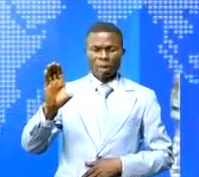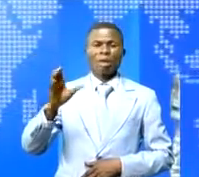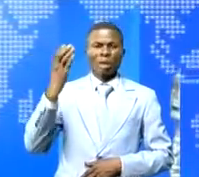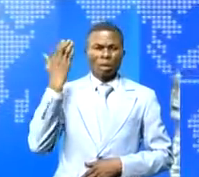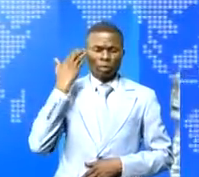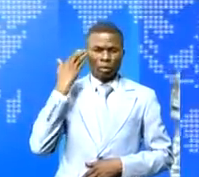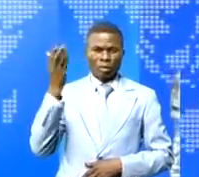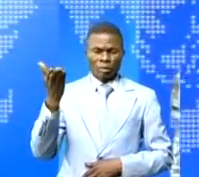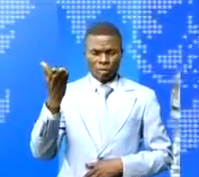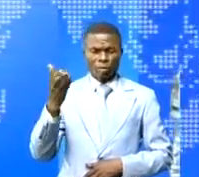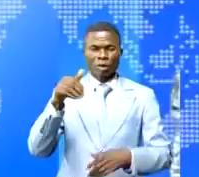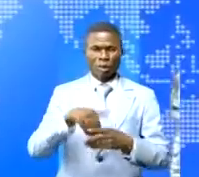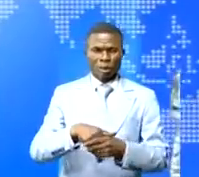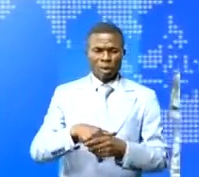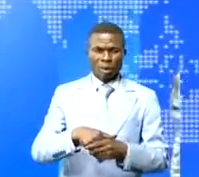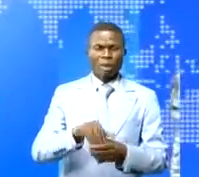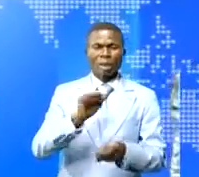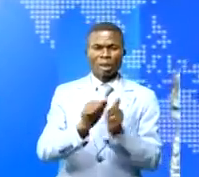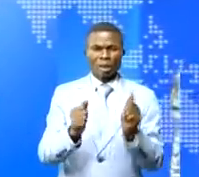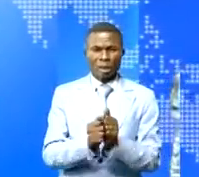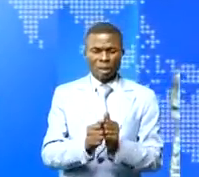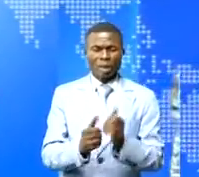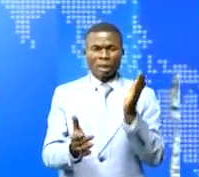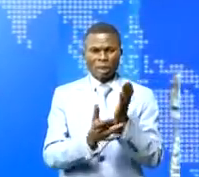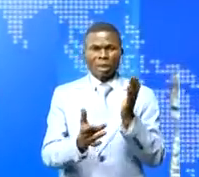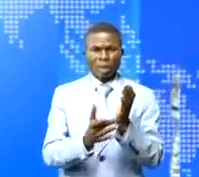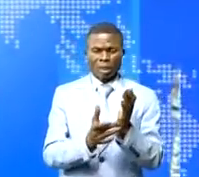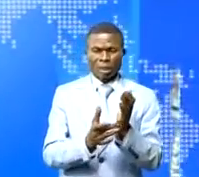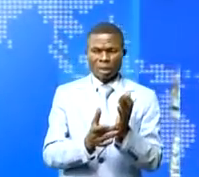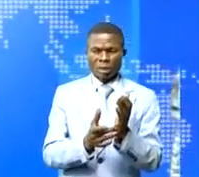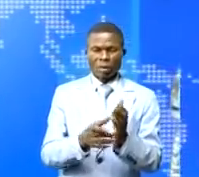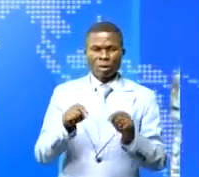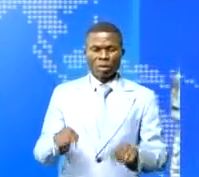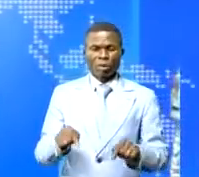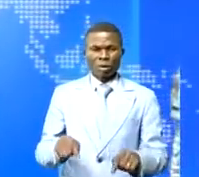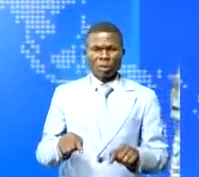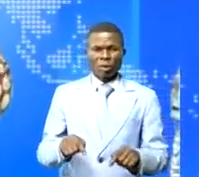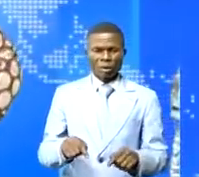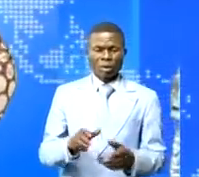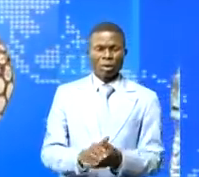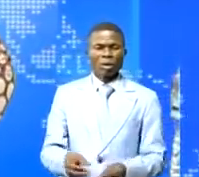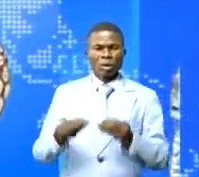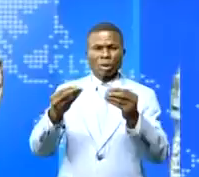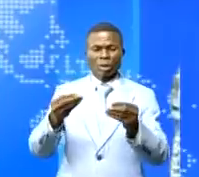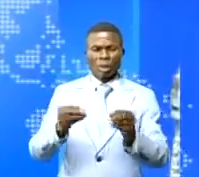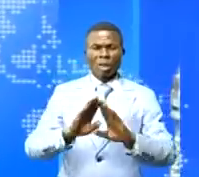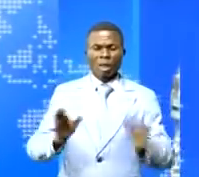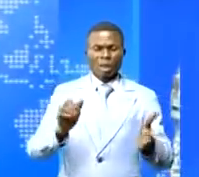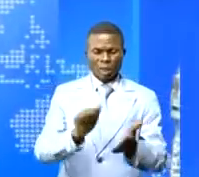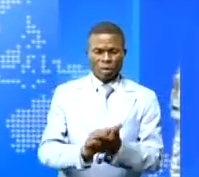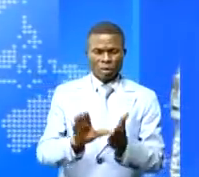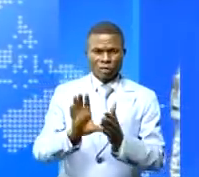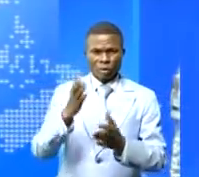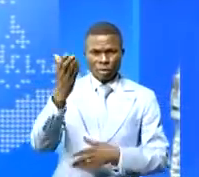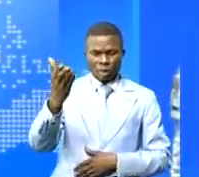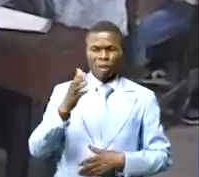Moulumba. C'était sur les enjeux géostratégiques du moment, comment renverser la tendance. On en parle avec Luxon